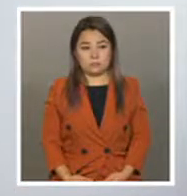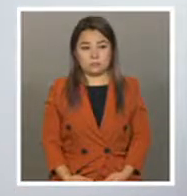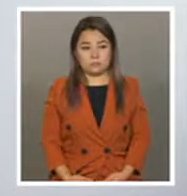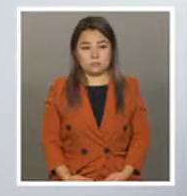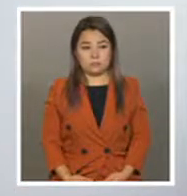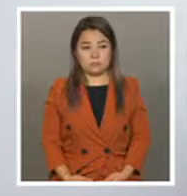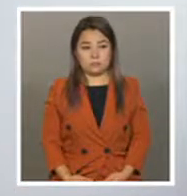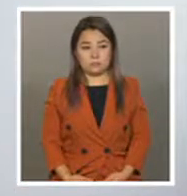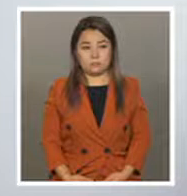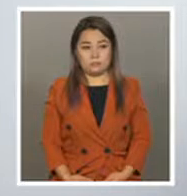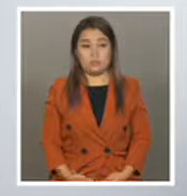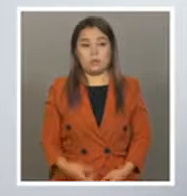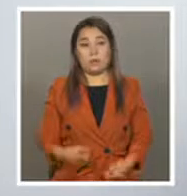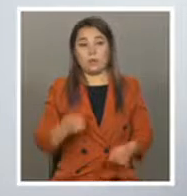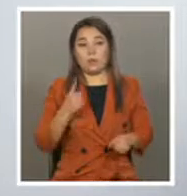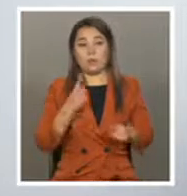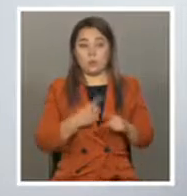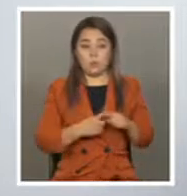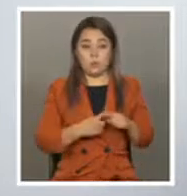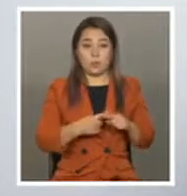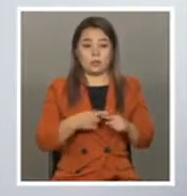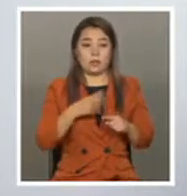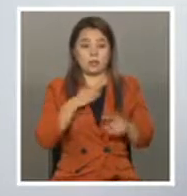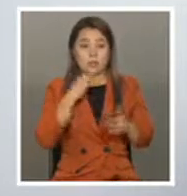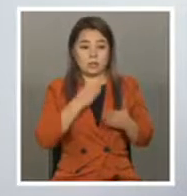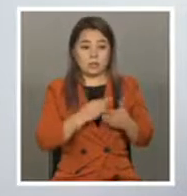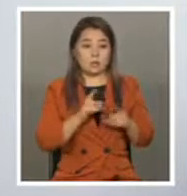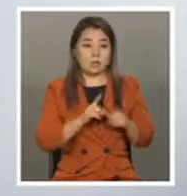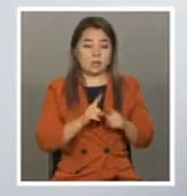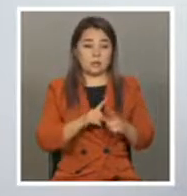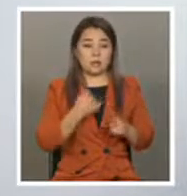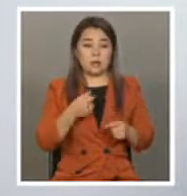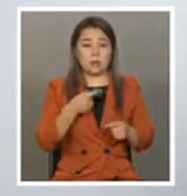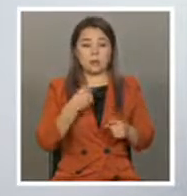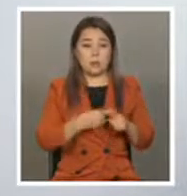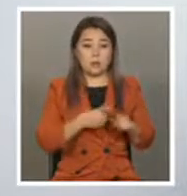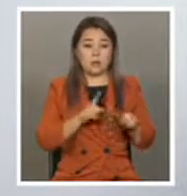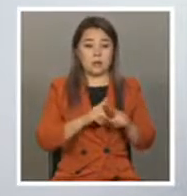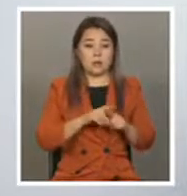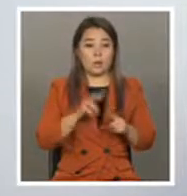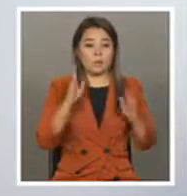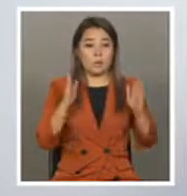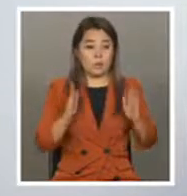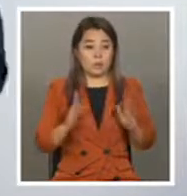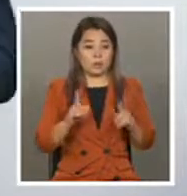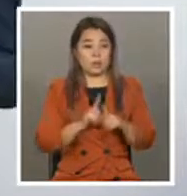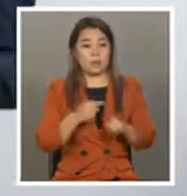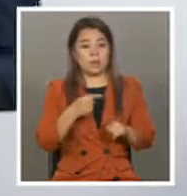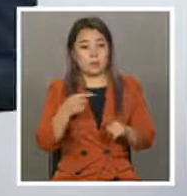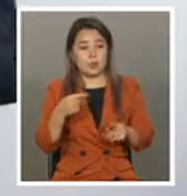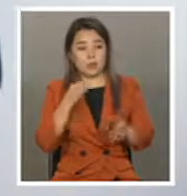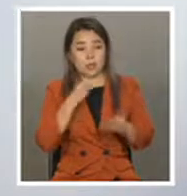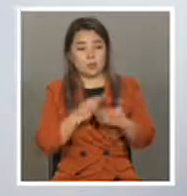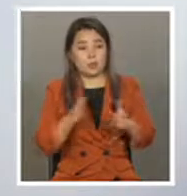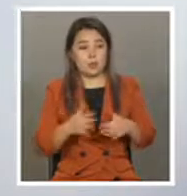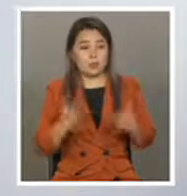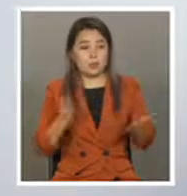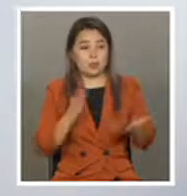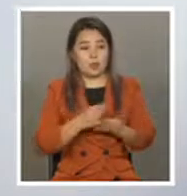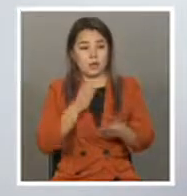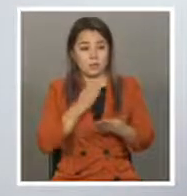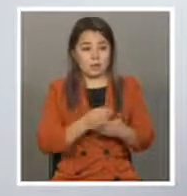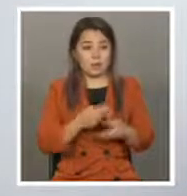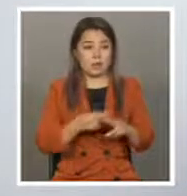байланысты. Қосындыда оң сан шықса, демек оң сан модулі бойынша теріс саннан үлкен, яғни оң таңбалы